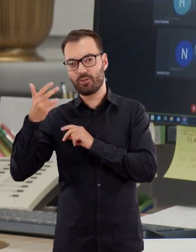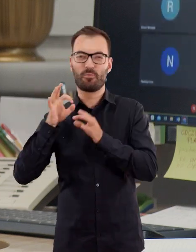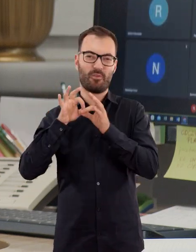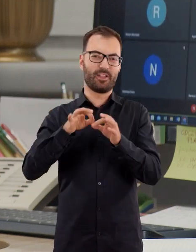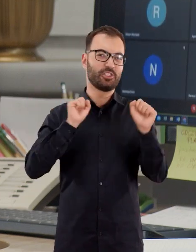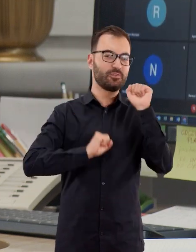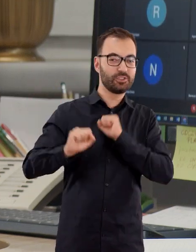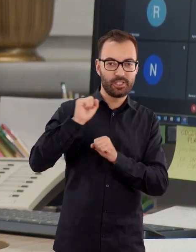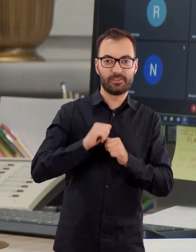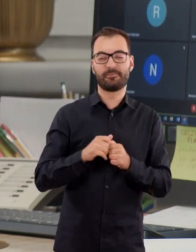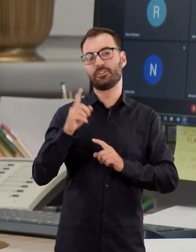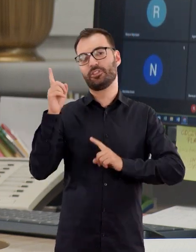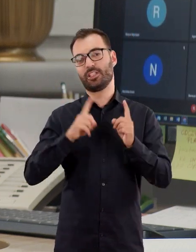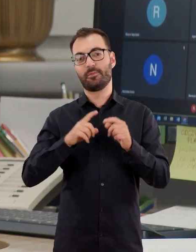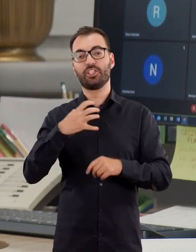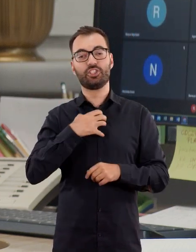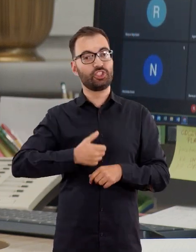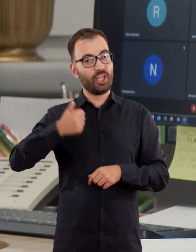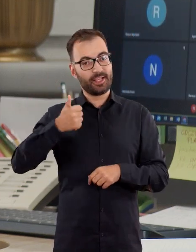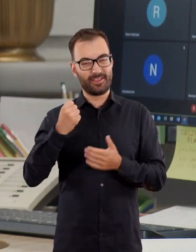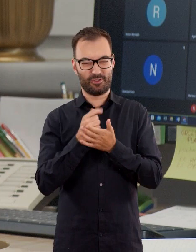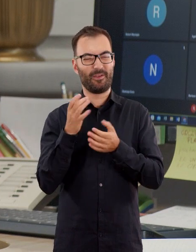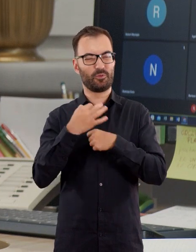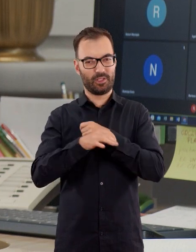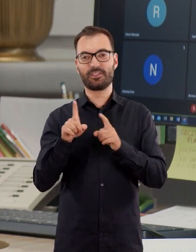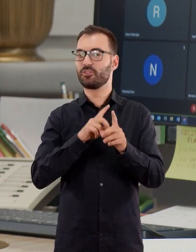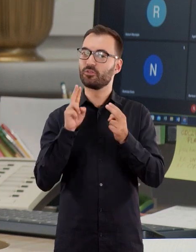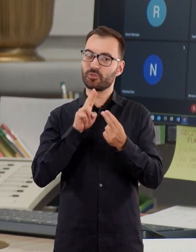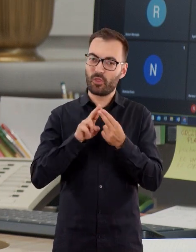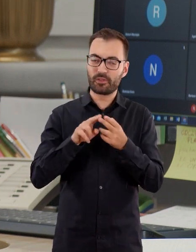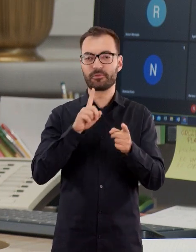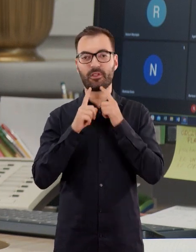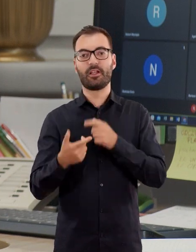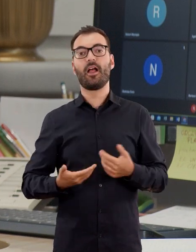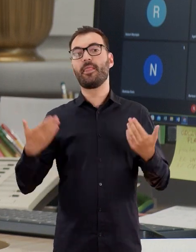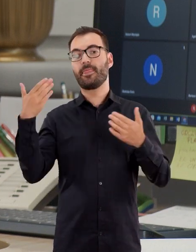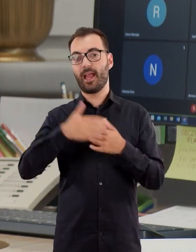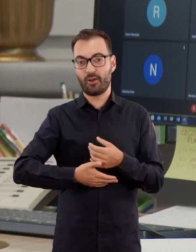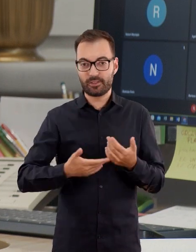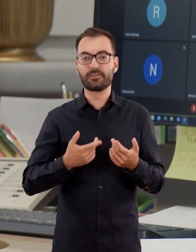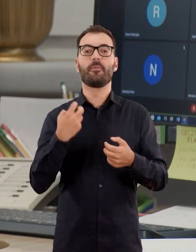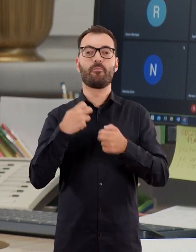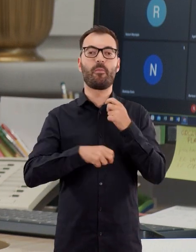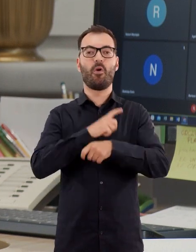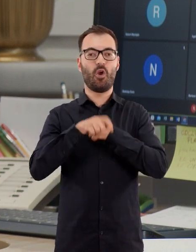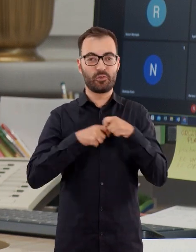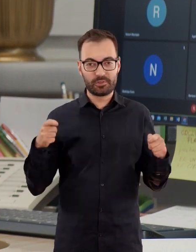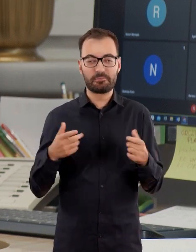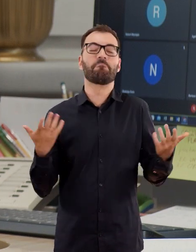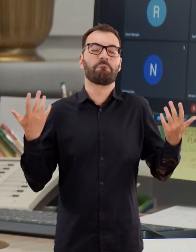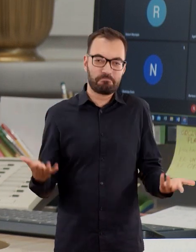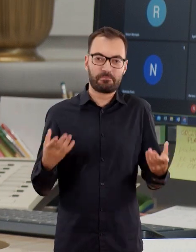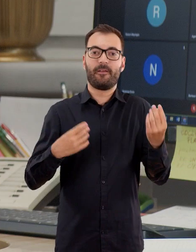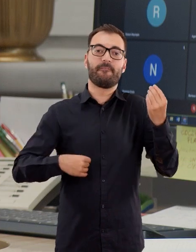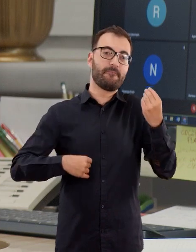z osobami prowadzącymi ćwiczenia, czasami z dziekanem do spraw studenckich. Generalnie kończymy to rozwiązaniem problemu i